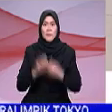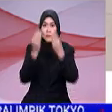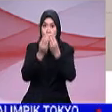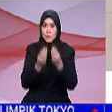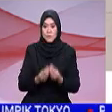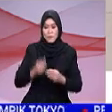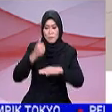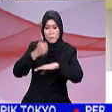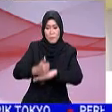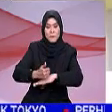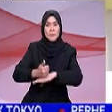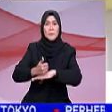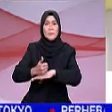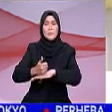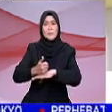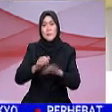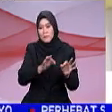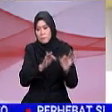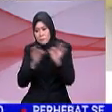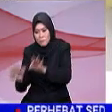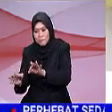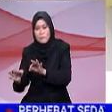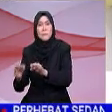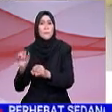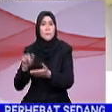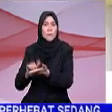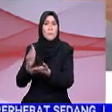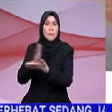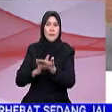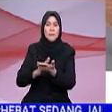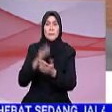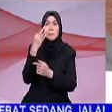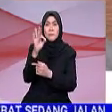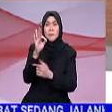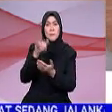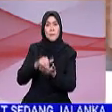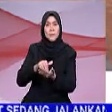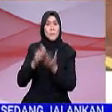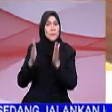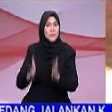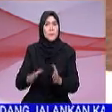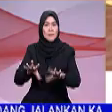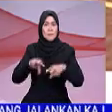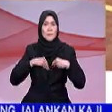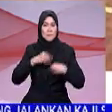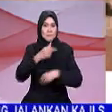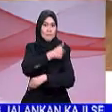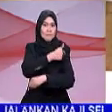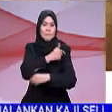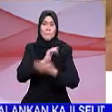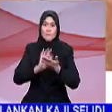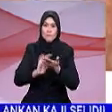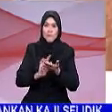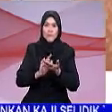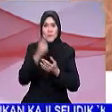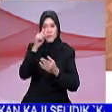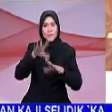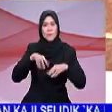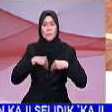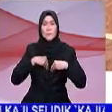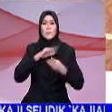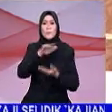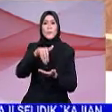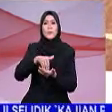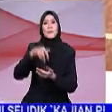Jumlah janji temu yang dianjak itu merupakan sebahagian daripada 19,000 penerima vaksin yang dijadual menerima suntikan di